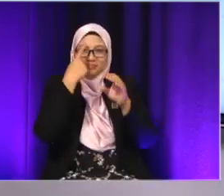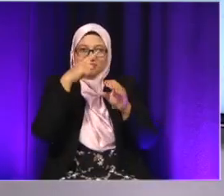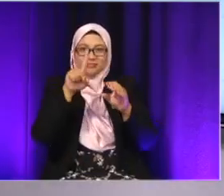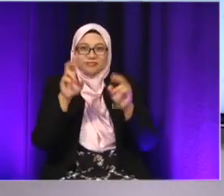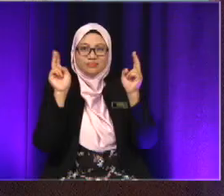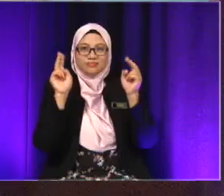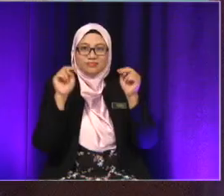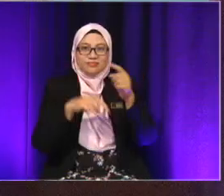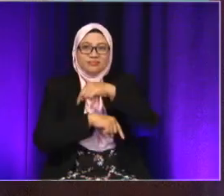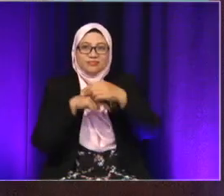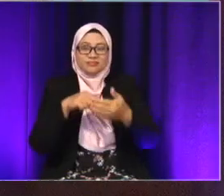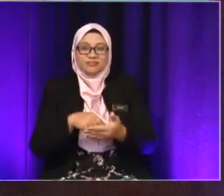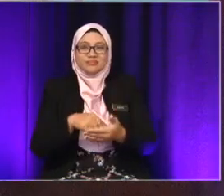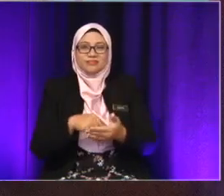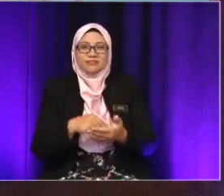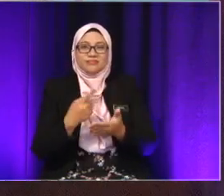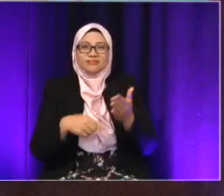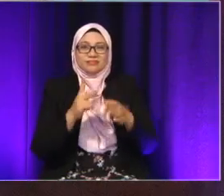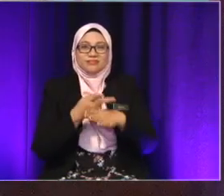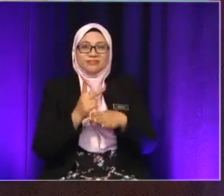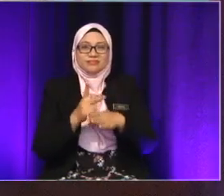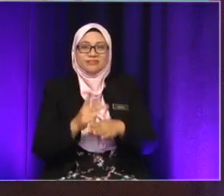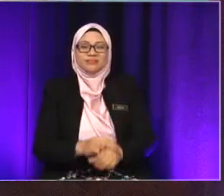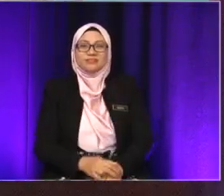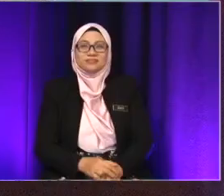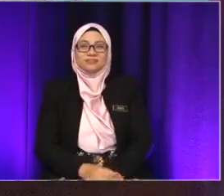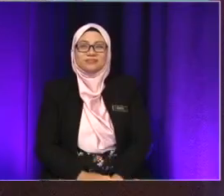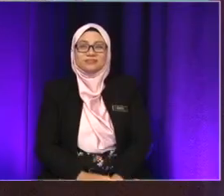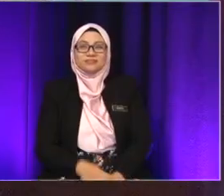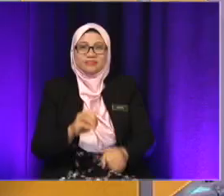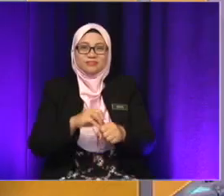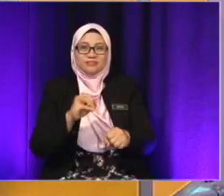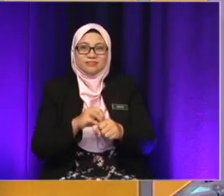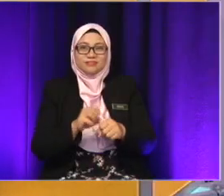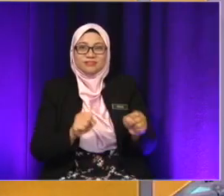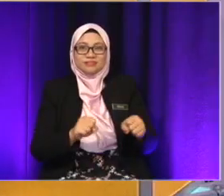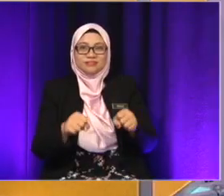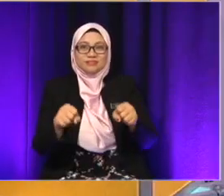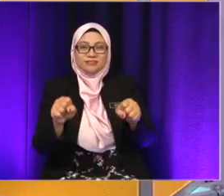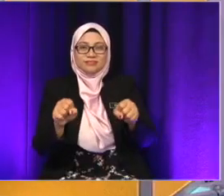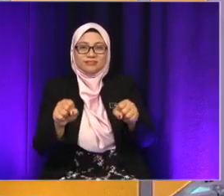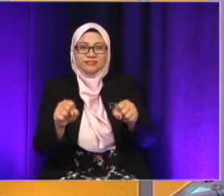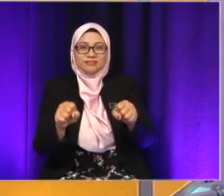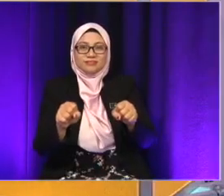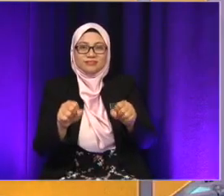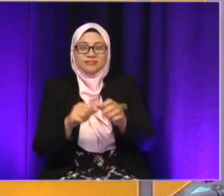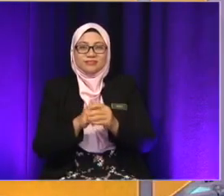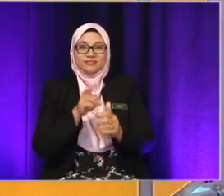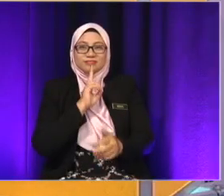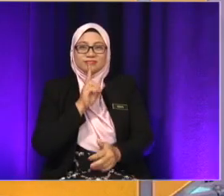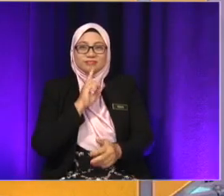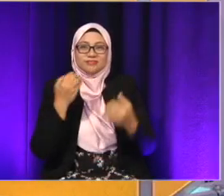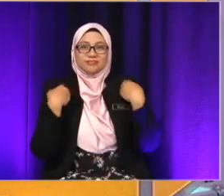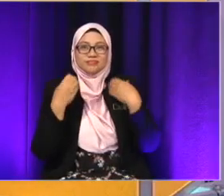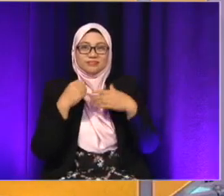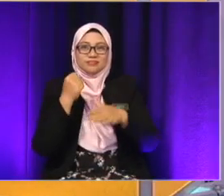cikgu kongsikan? Silakan. Okey. Okey, jadi dalam sistem dalam komponen sistem hidrolik kita ada silinder,